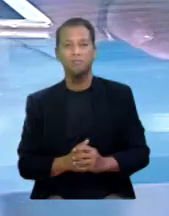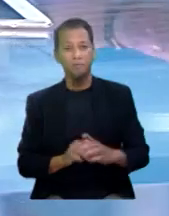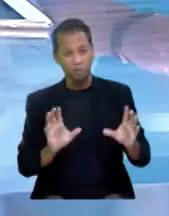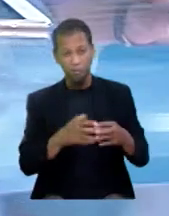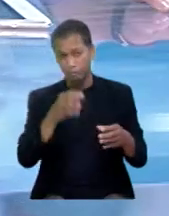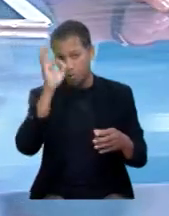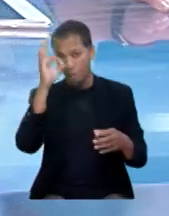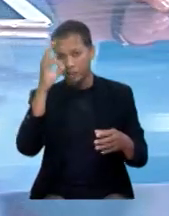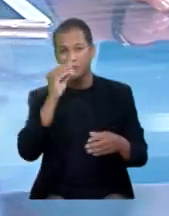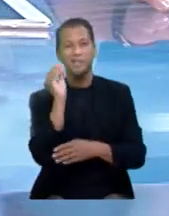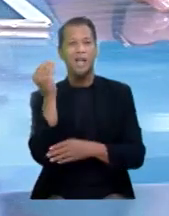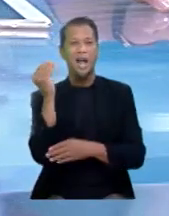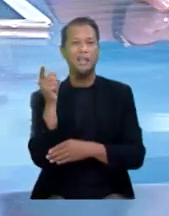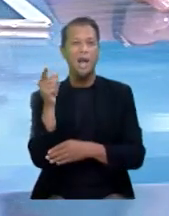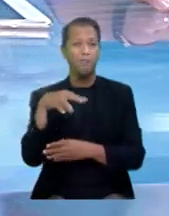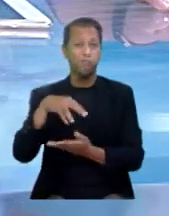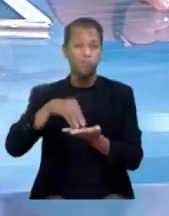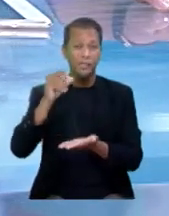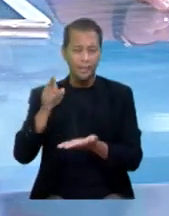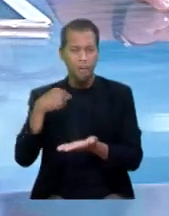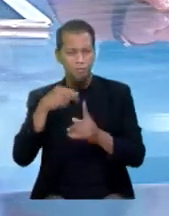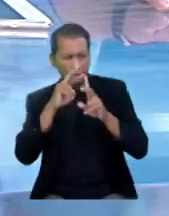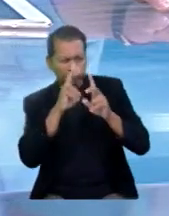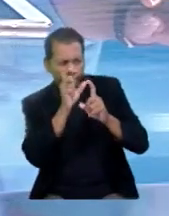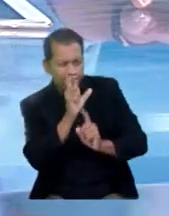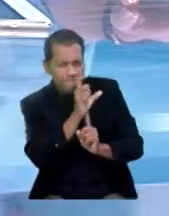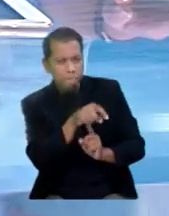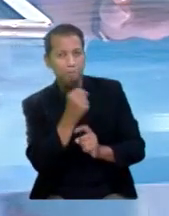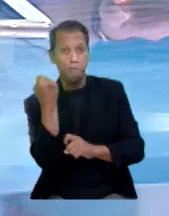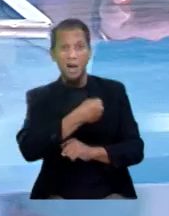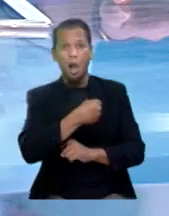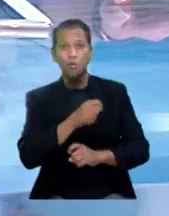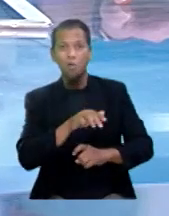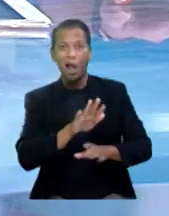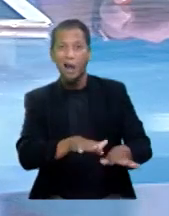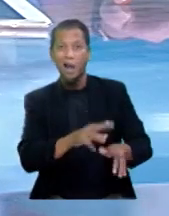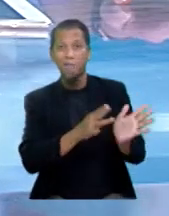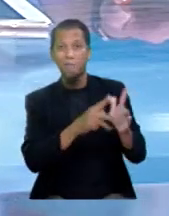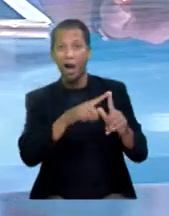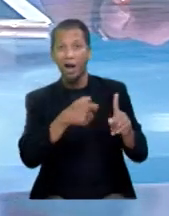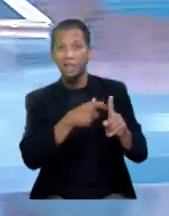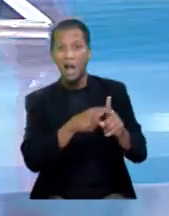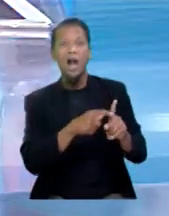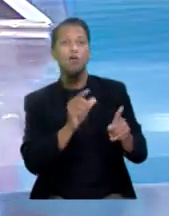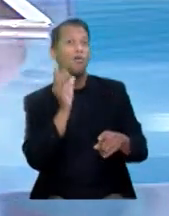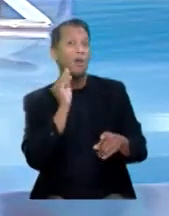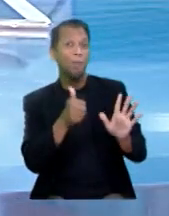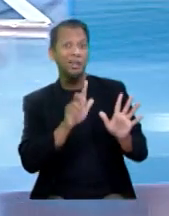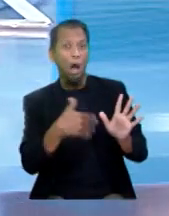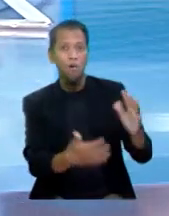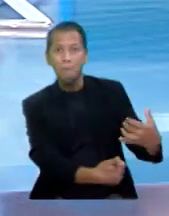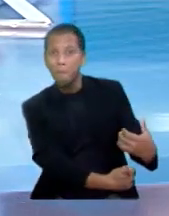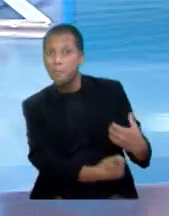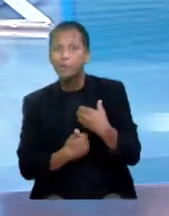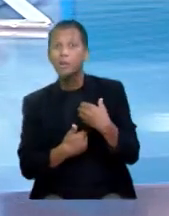Pemirsa, Satuan Reserse Kriminal Polres Metro Jakarta Pusat mengidentifikasi terduga pelaku penculikan terhadap Malika, bocah perempuan berusia